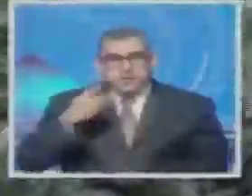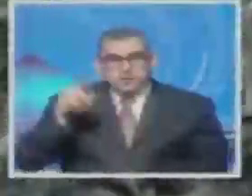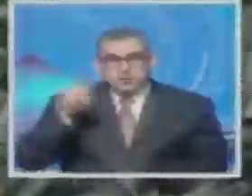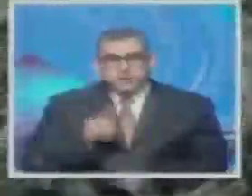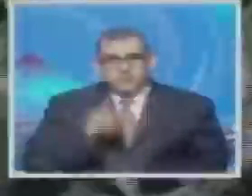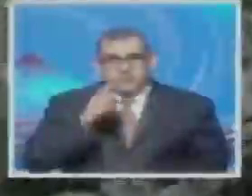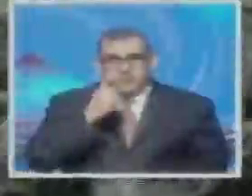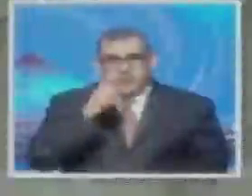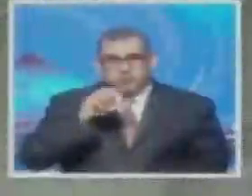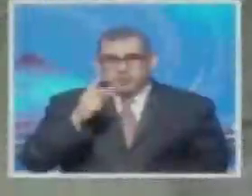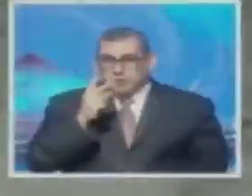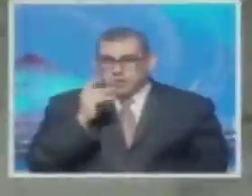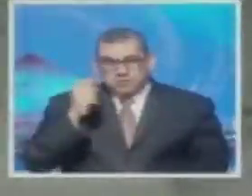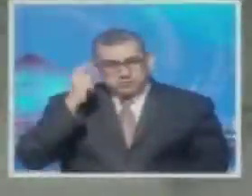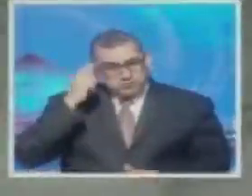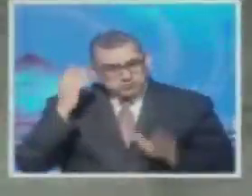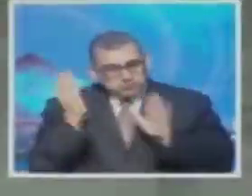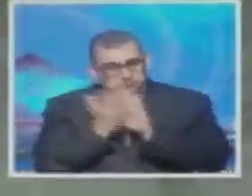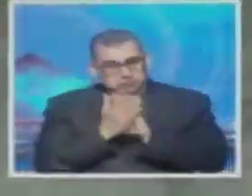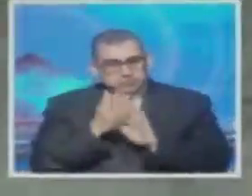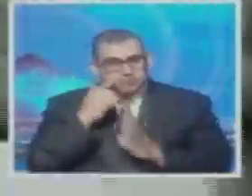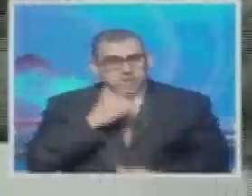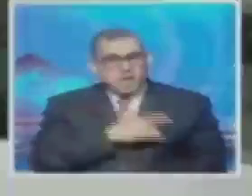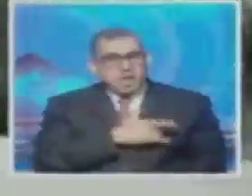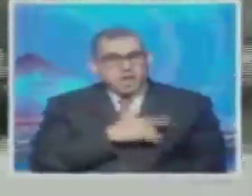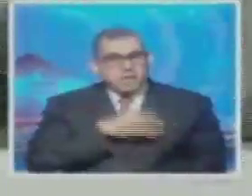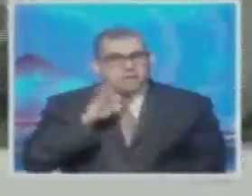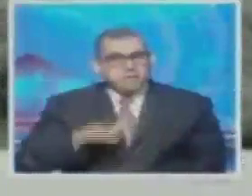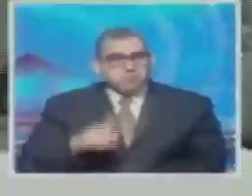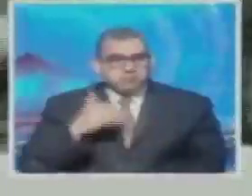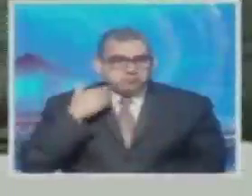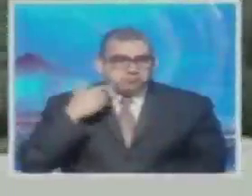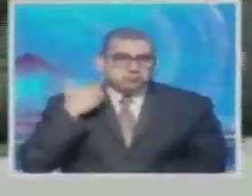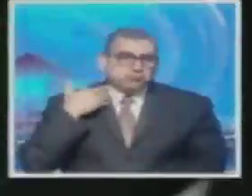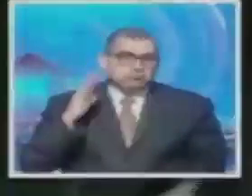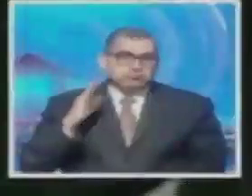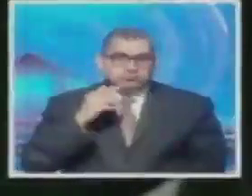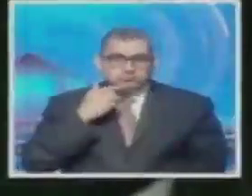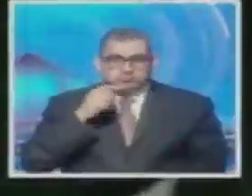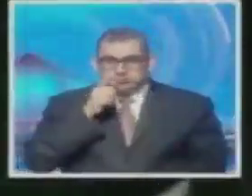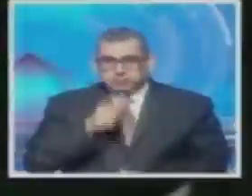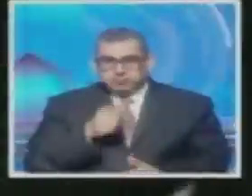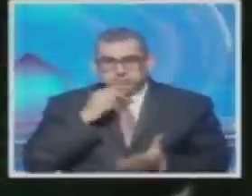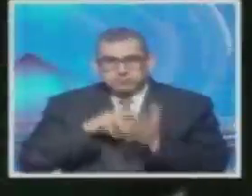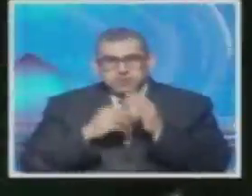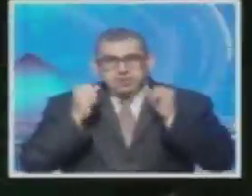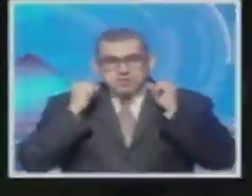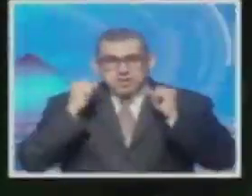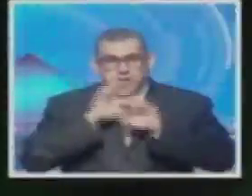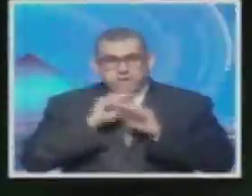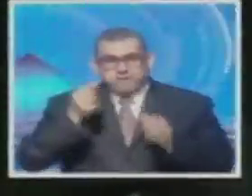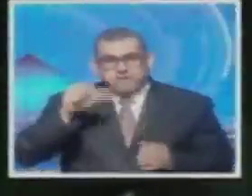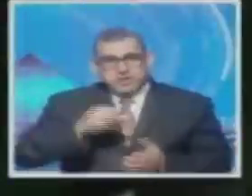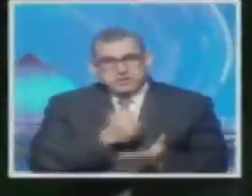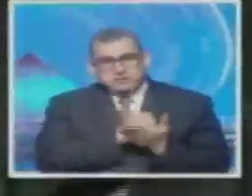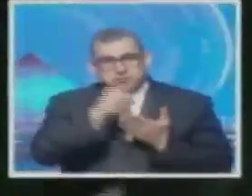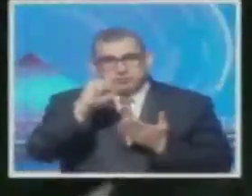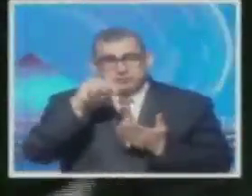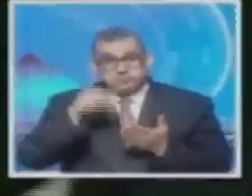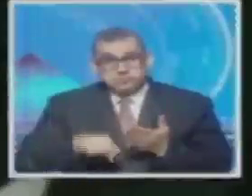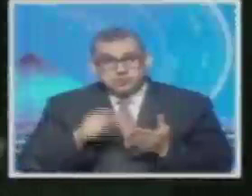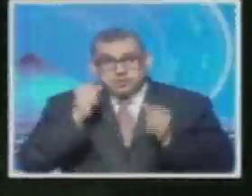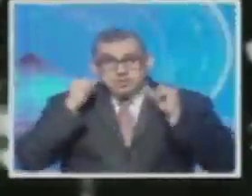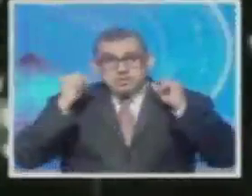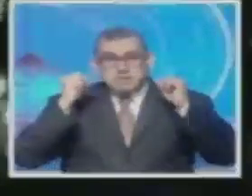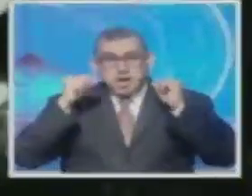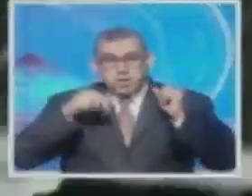يوليو محفورة في وجدان المصريين كرمز للكرامة والعزة والثورة على الفساد. إنها